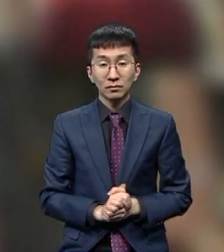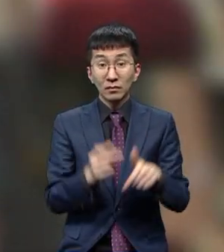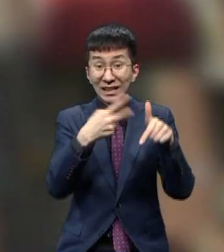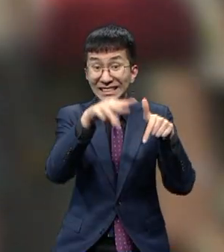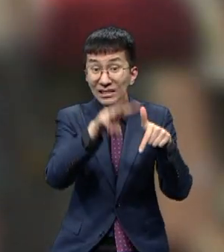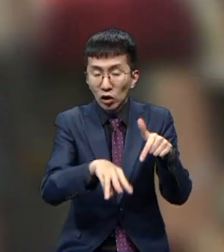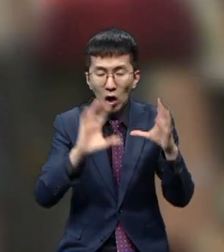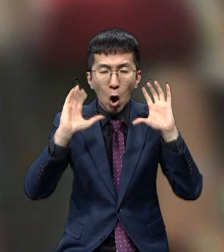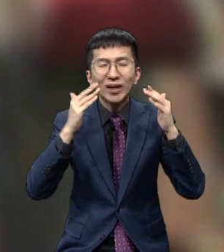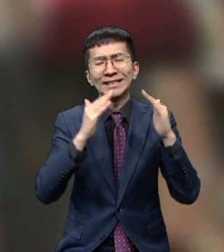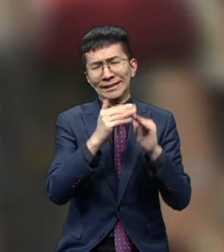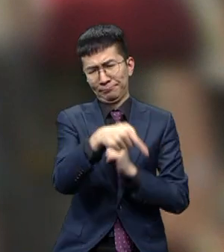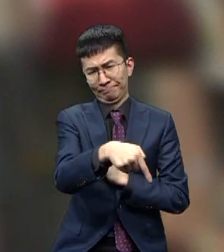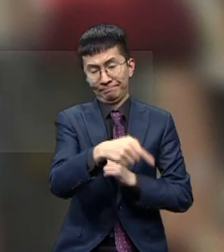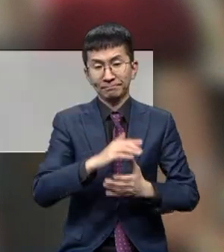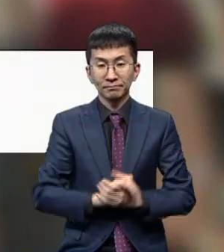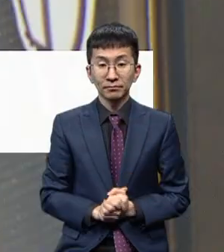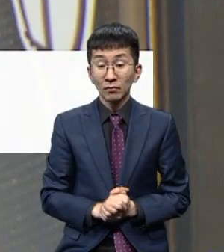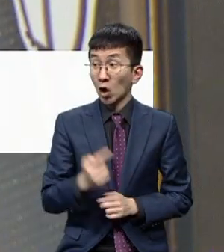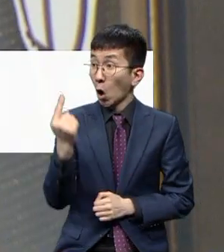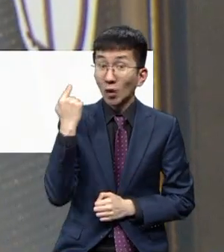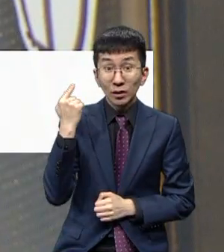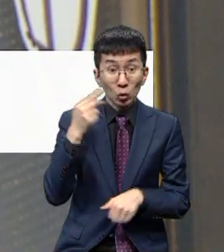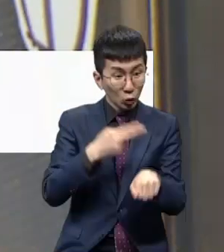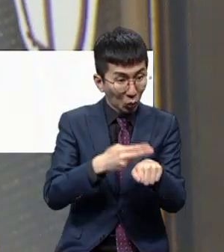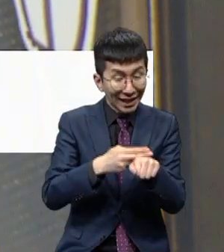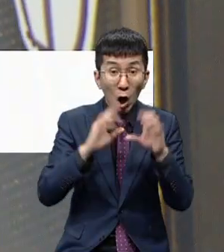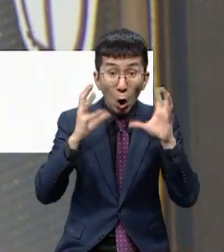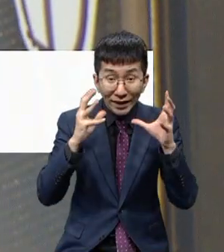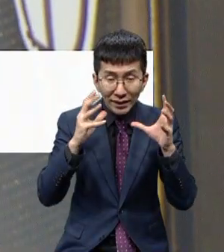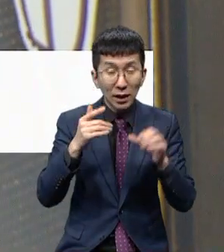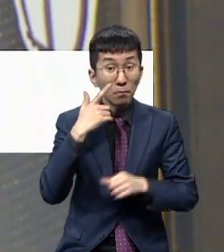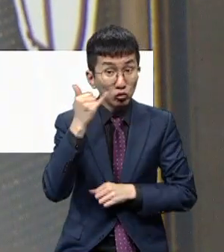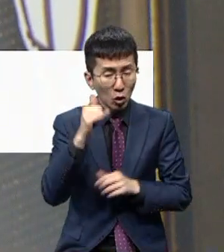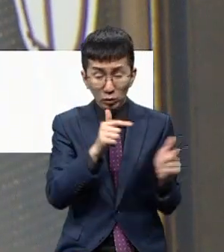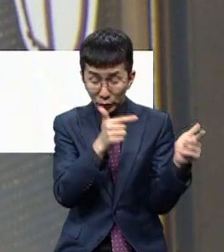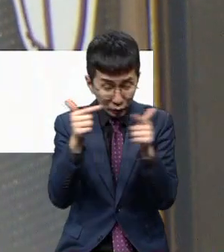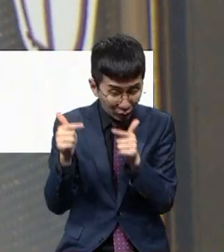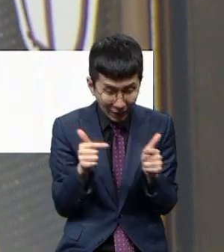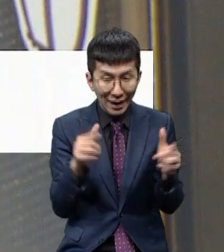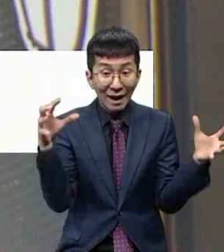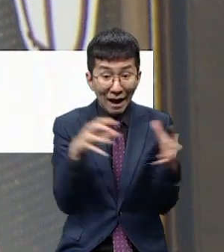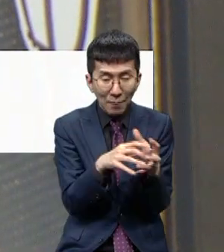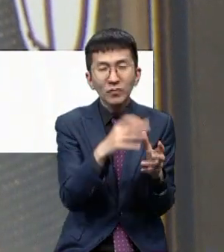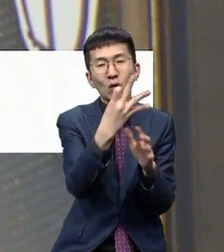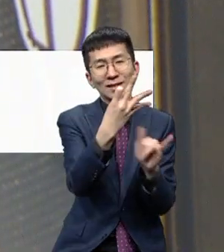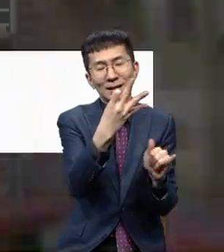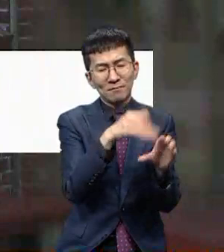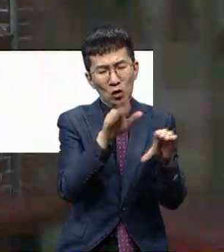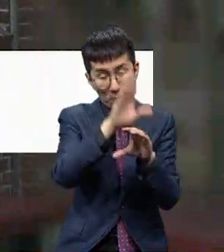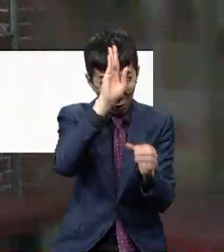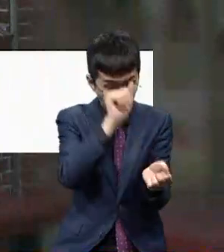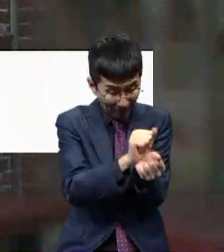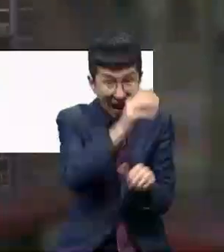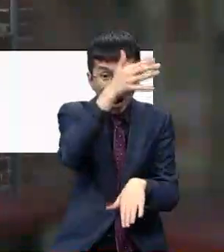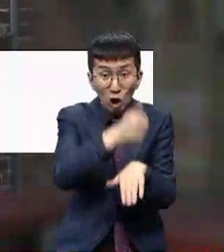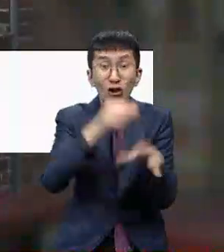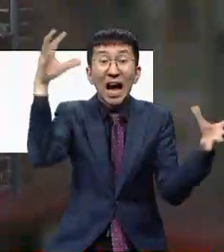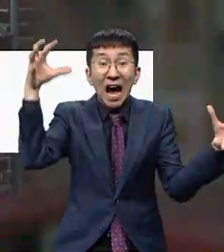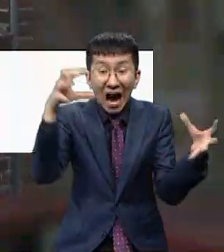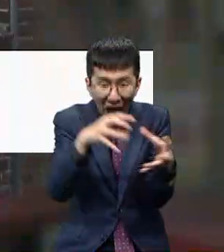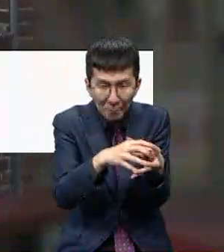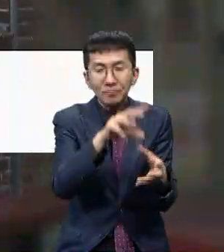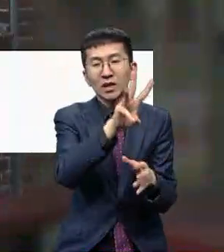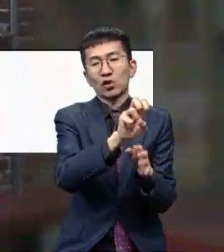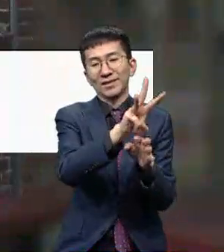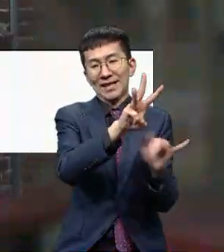인천의 한 어린이집입니다. 어제도 교사와 어린이, 학부모 등 14명이 추가 확진돼 누적 감염자는